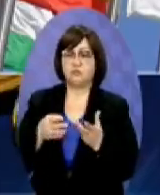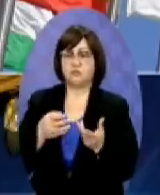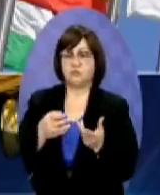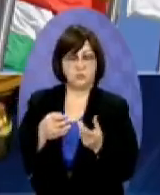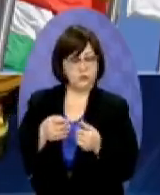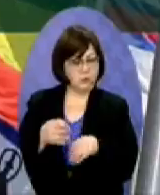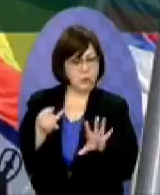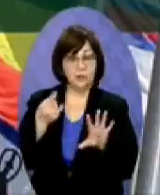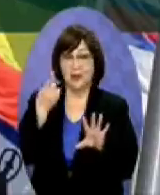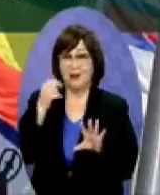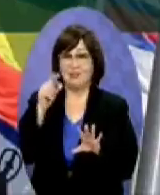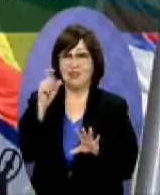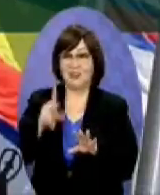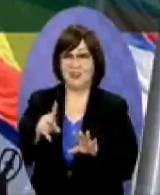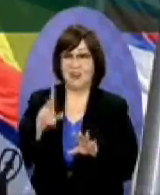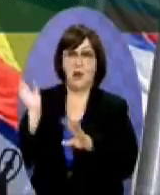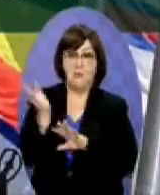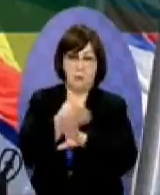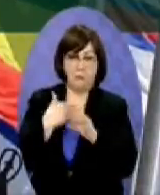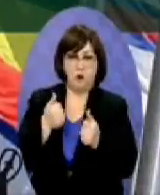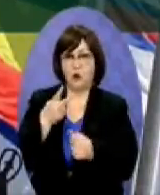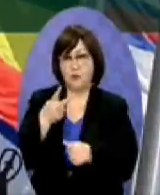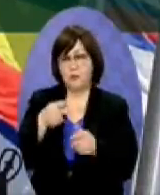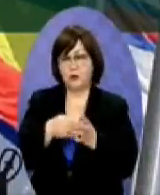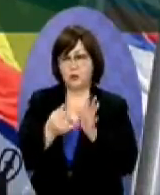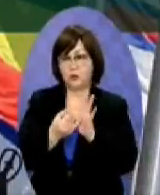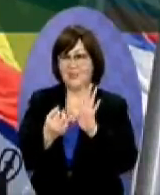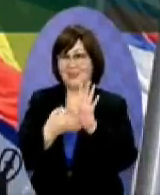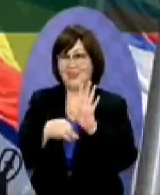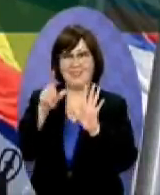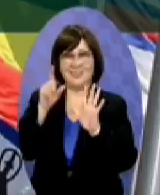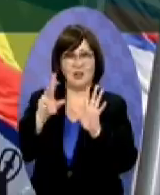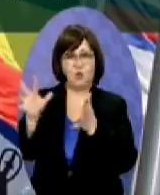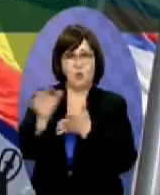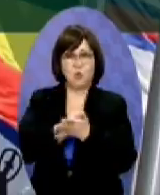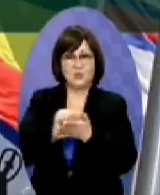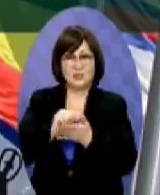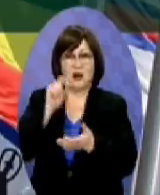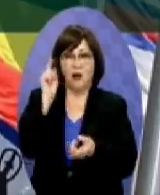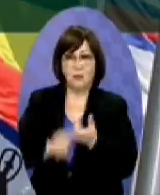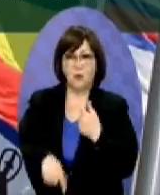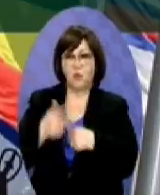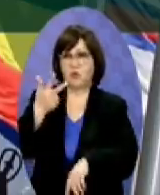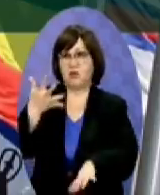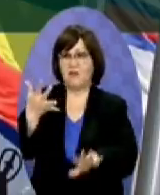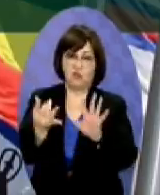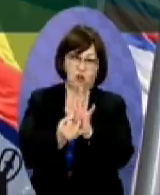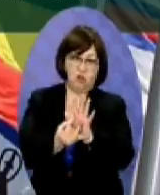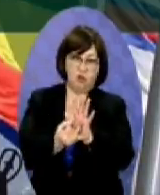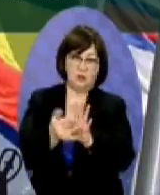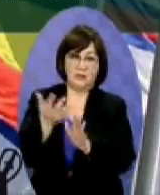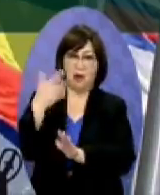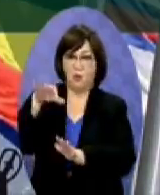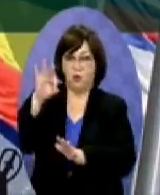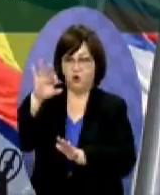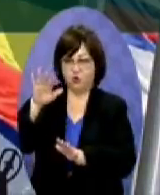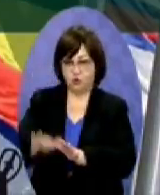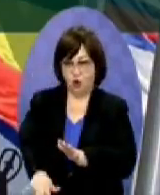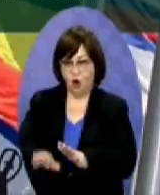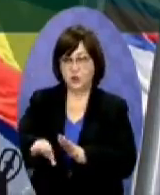байна. 2680 хэл мөхлийн ирмэгт байгаагаас 357 50-аас доош